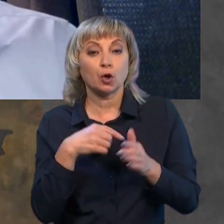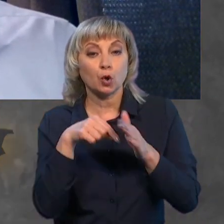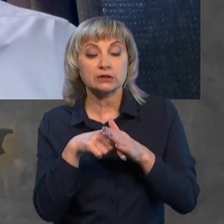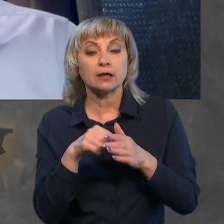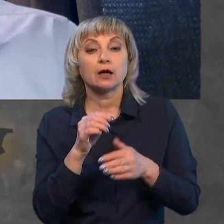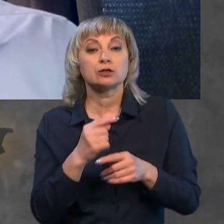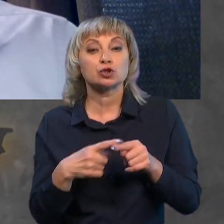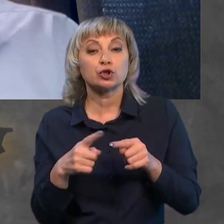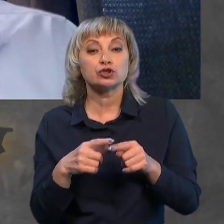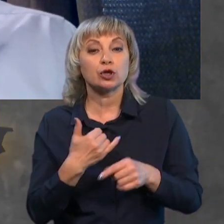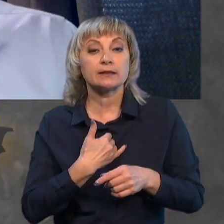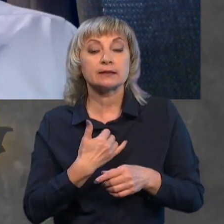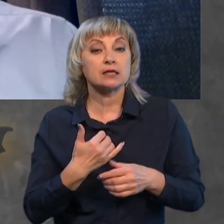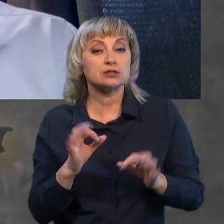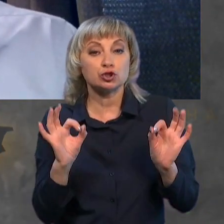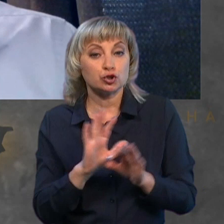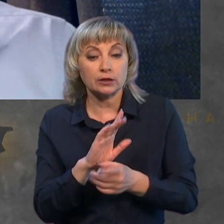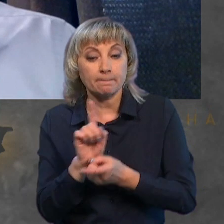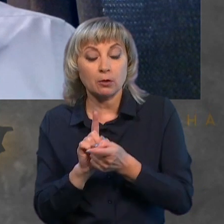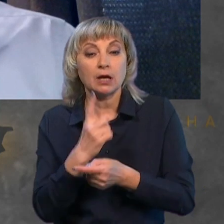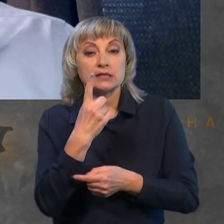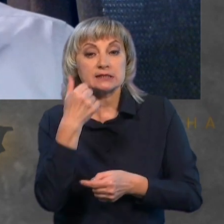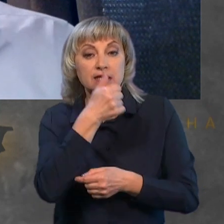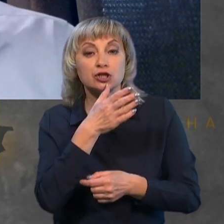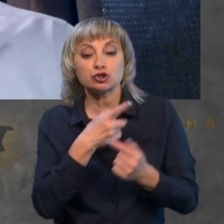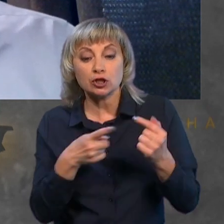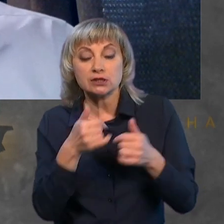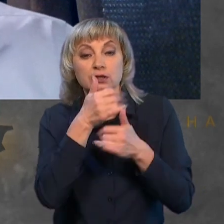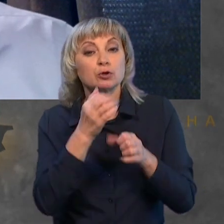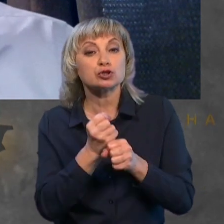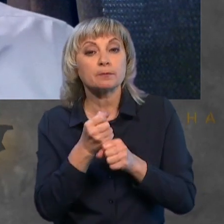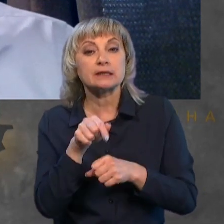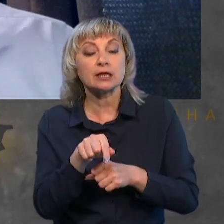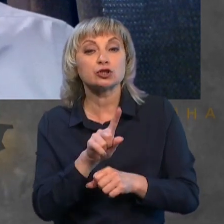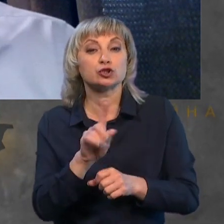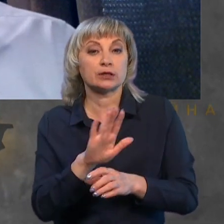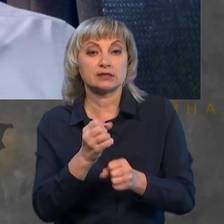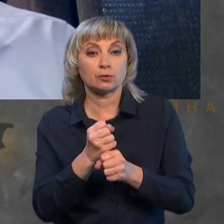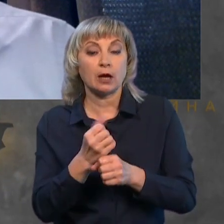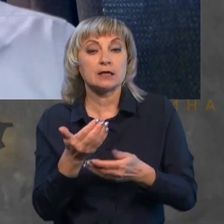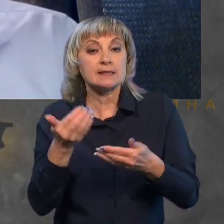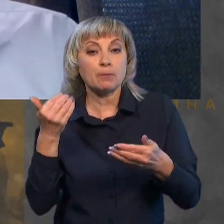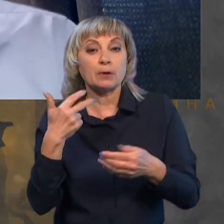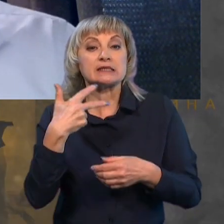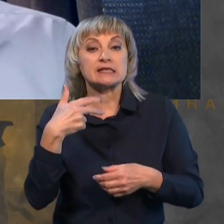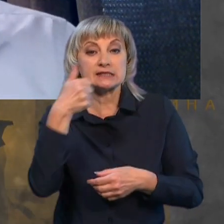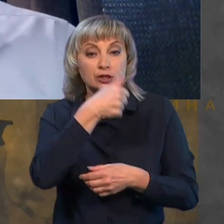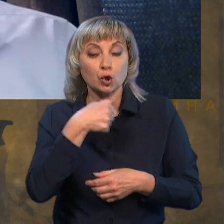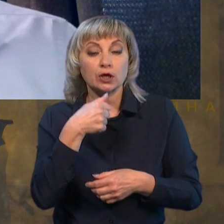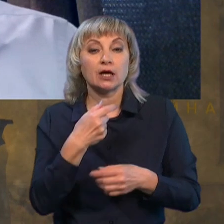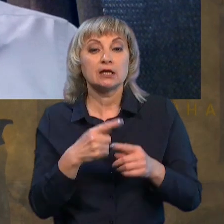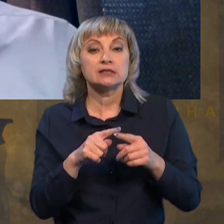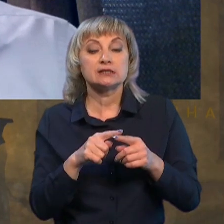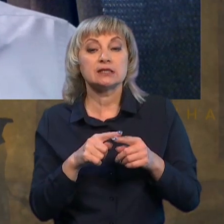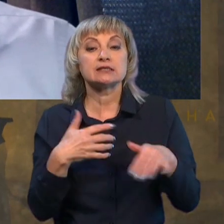все, ну, в нас нічого не помінялося, тому що таки, ми за рік часу не можемо зробити те, що не зробили за попередні 30 років, я вам скажу. Тому що ці слабкі